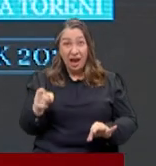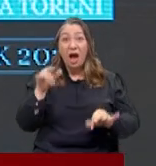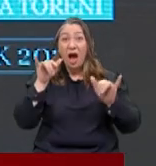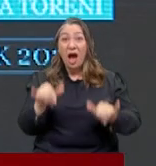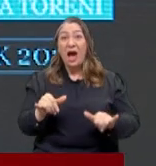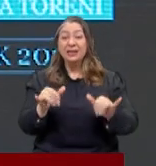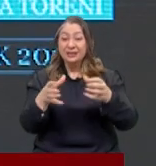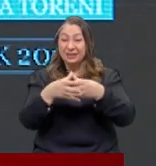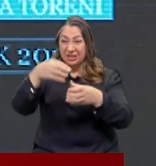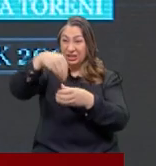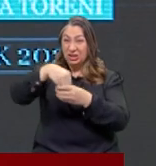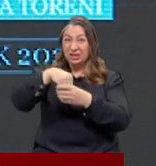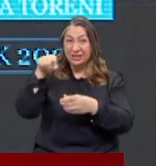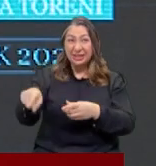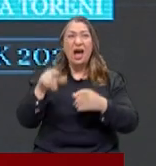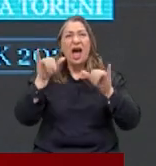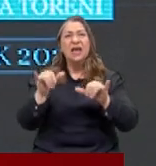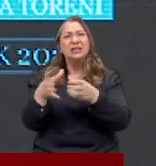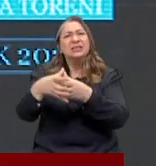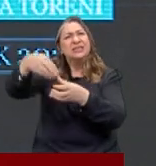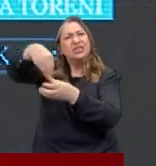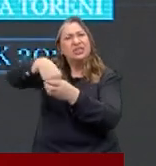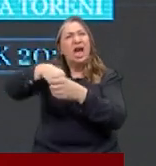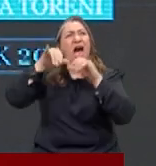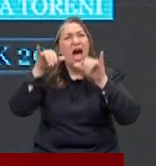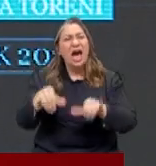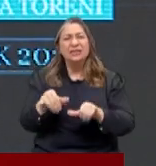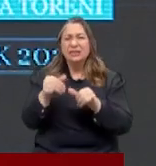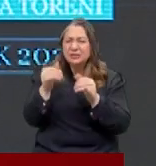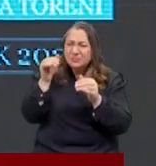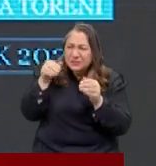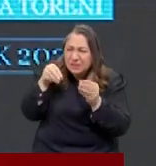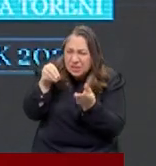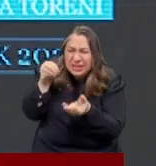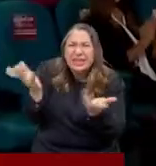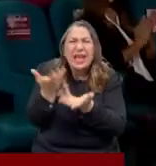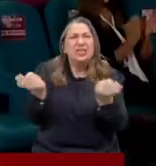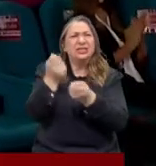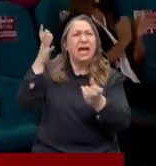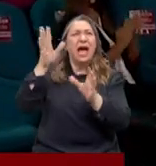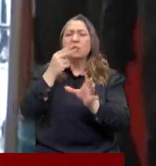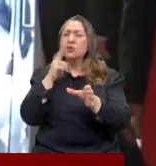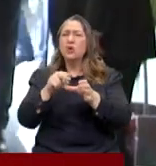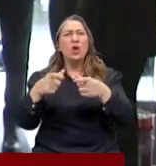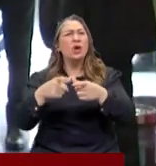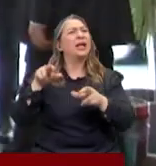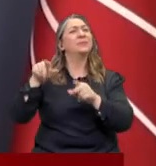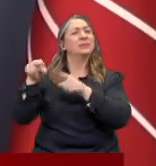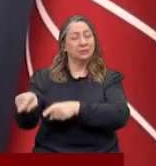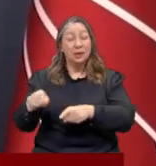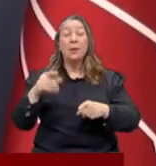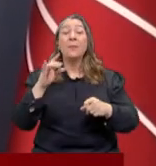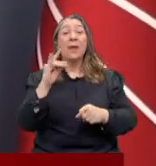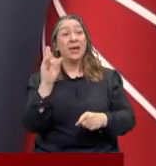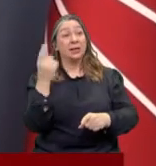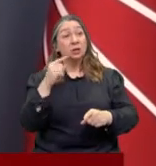aynı kütlendesin, aynı kümedesin, aynı kümbettesin, aynı küllüktesin. MHP lideri